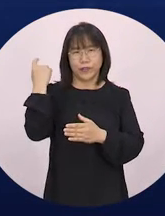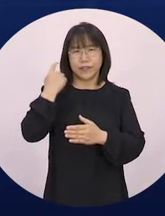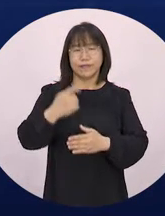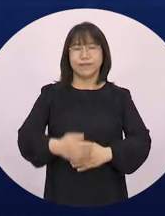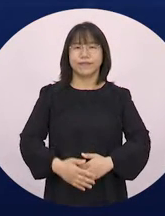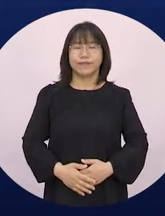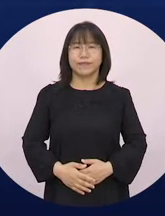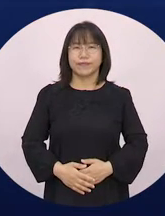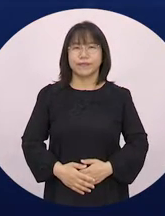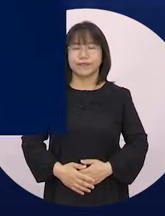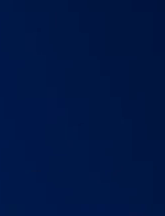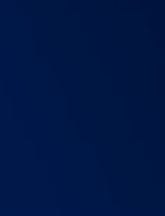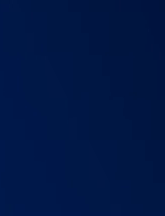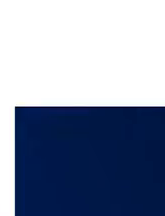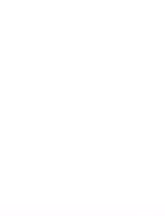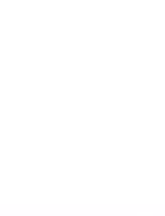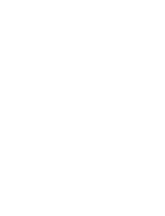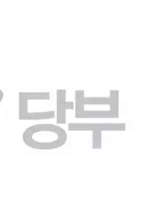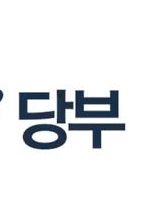소식입니다.